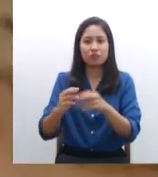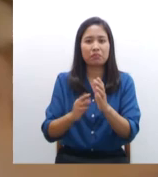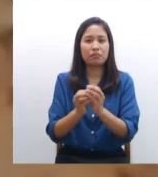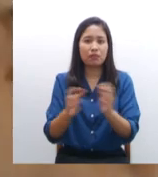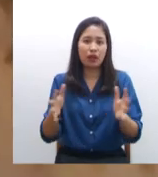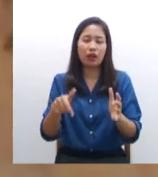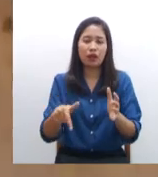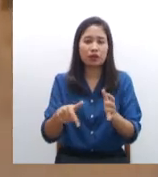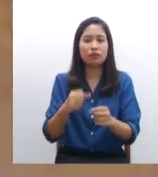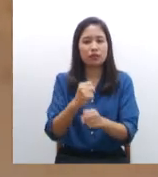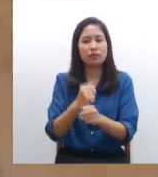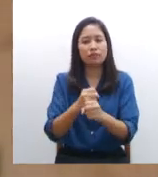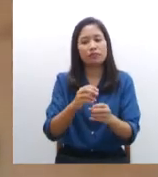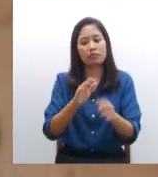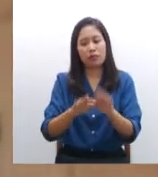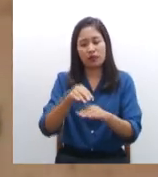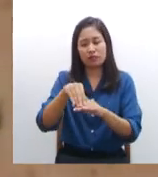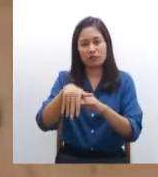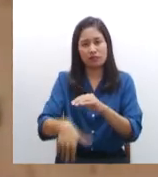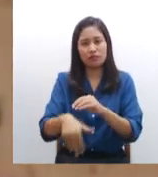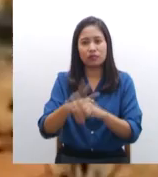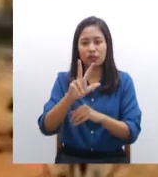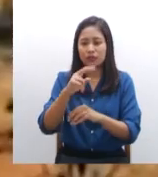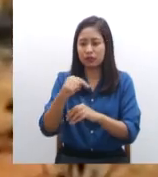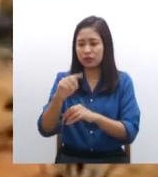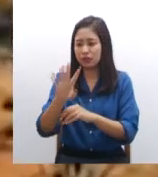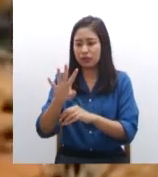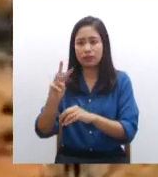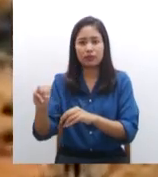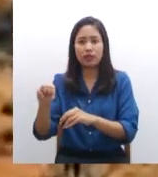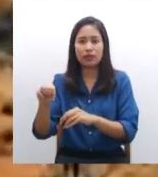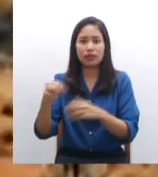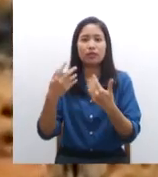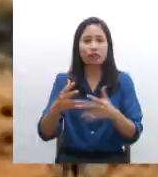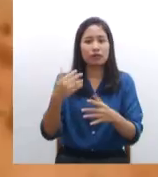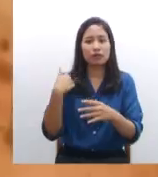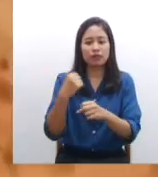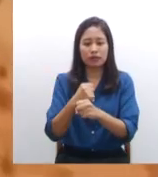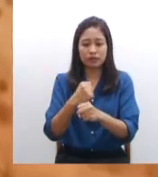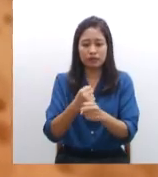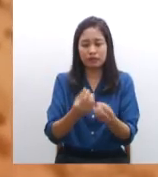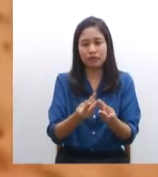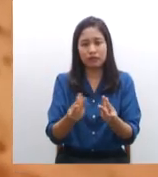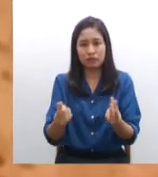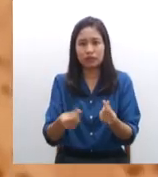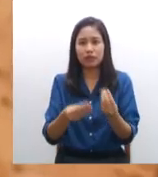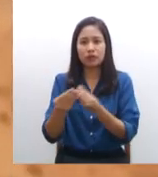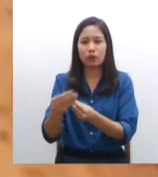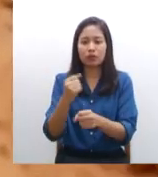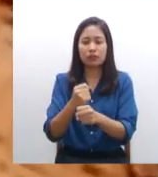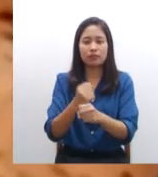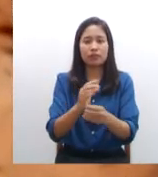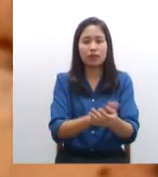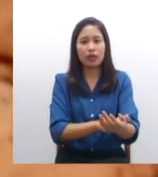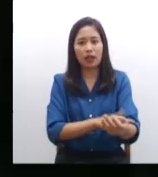น้ำได้เพียง30มิลลิเมตรอีกทั้งมีการปลูกพืชชนิดเดียวคือมันสำปะหลังติดต่อกันเป็นเวลานานโด